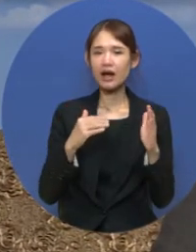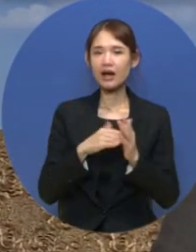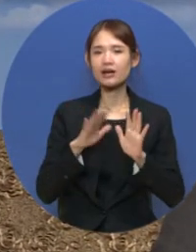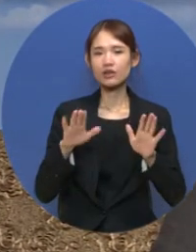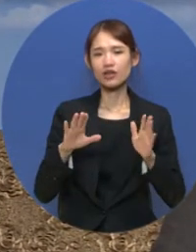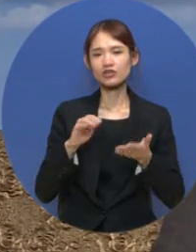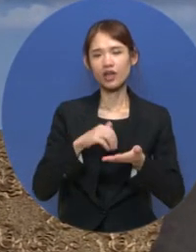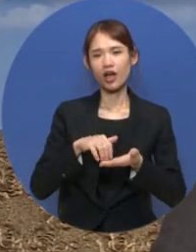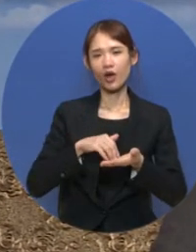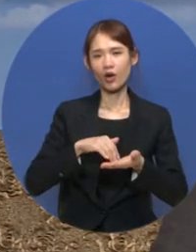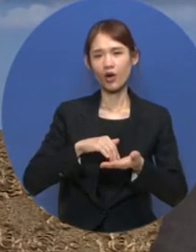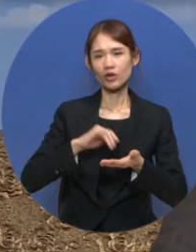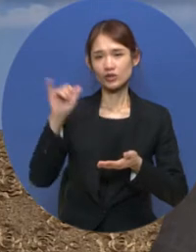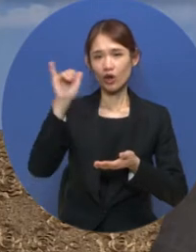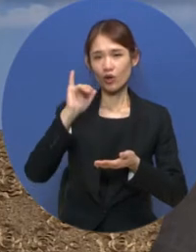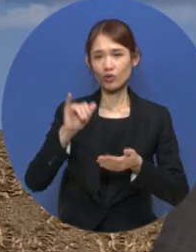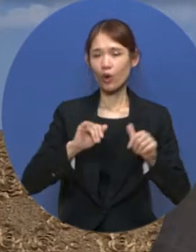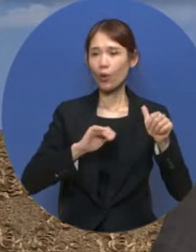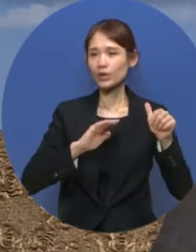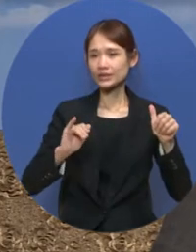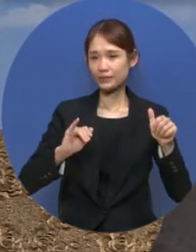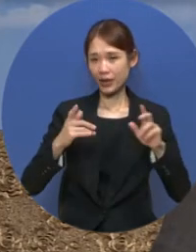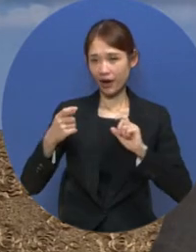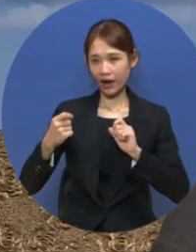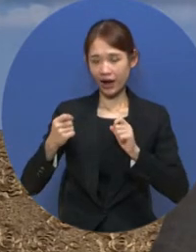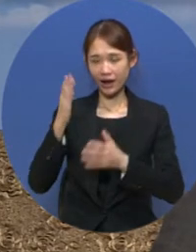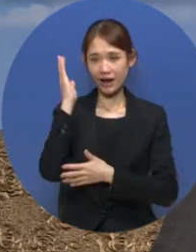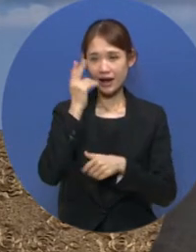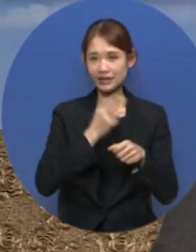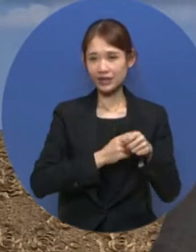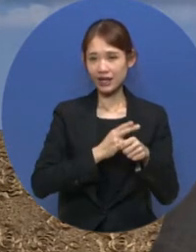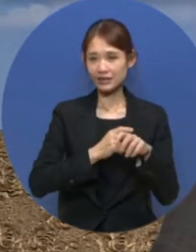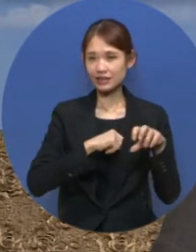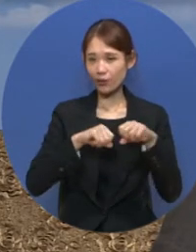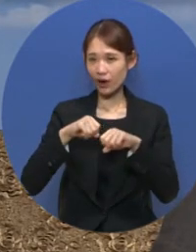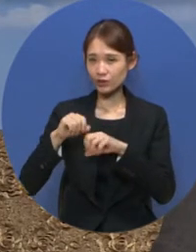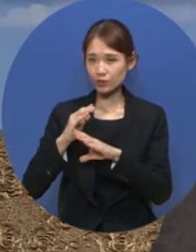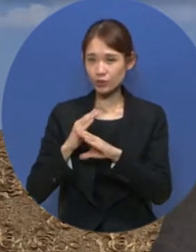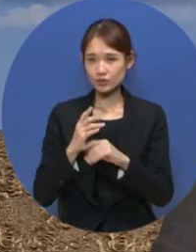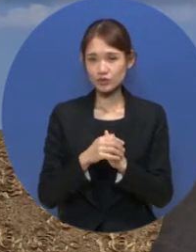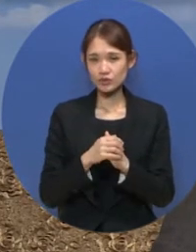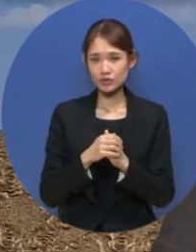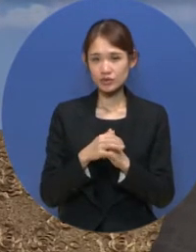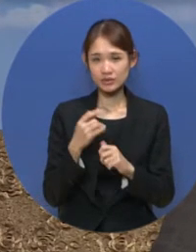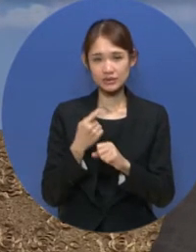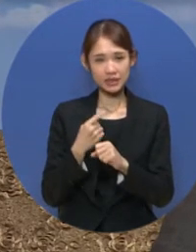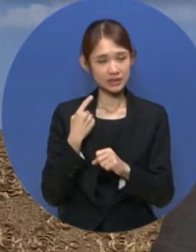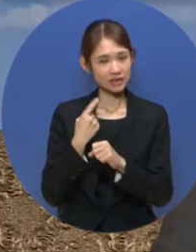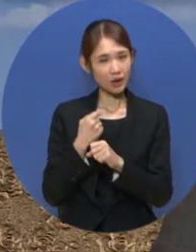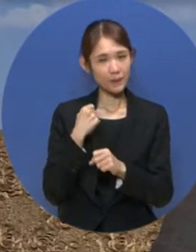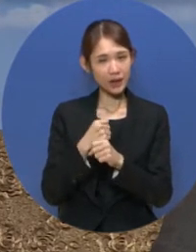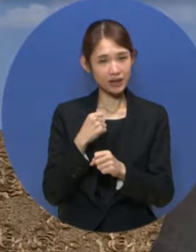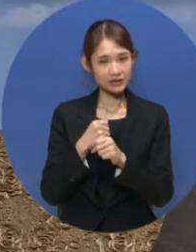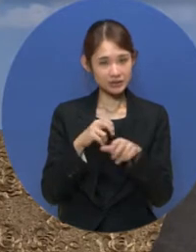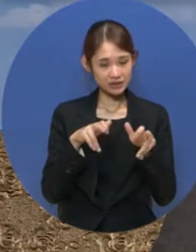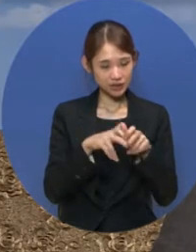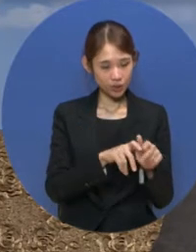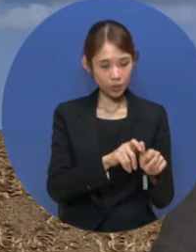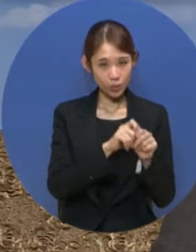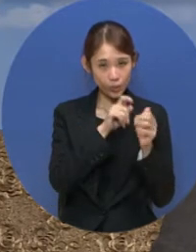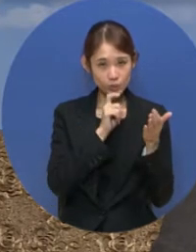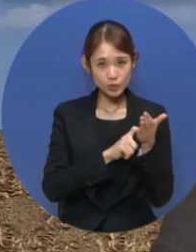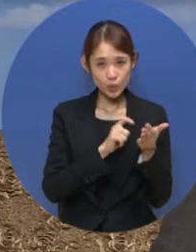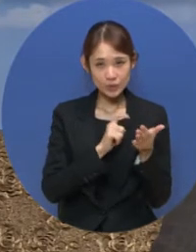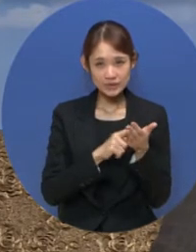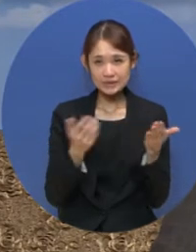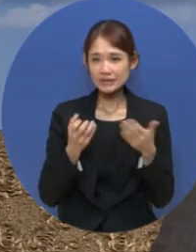현재는 전국에 50명 가까이 되는 장애인 강사분들이 활동을 하고 있습니다. 그리고 작년에 만들어진 장애인 고용촉진